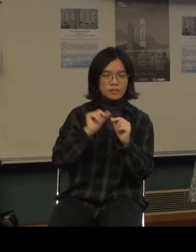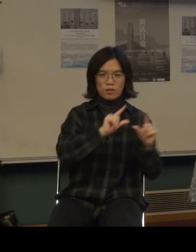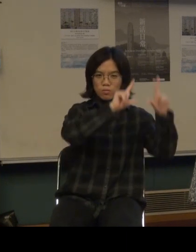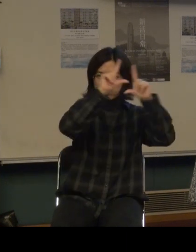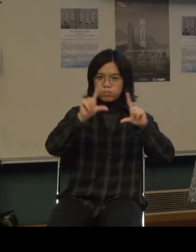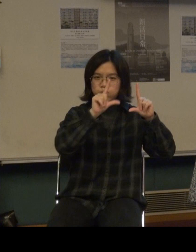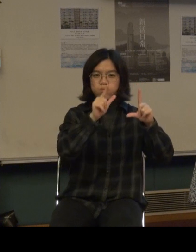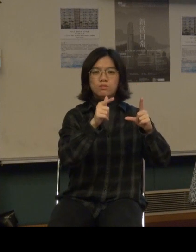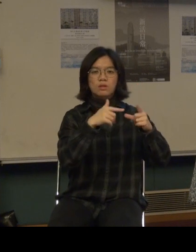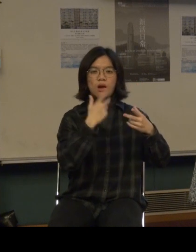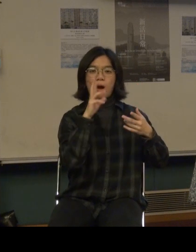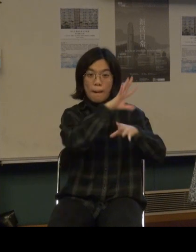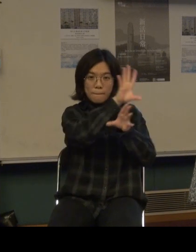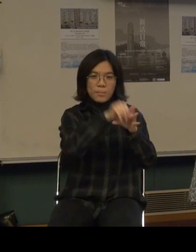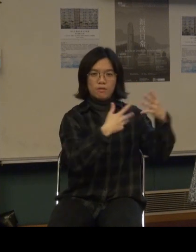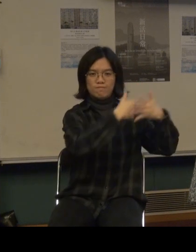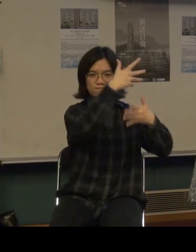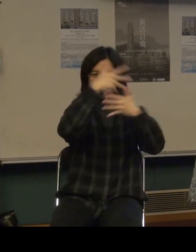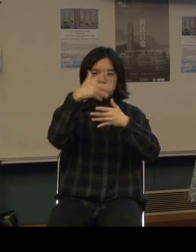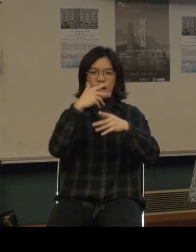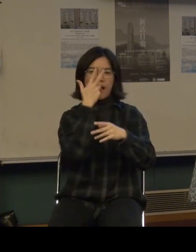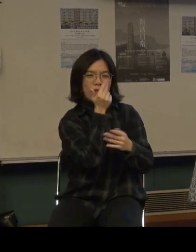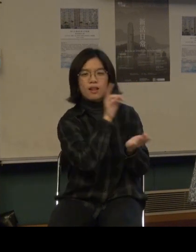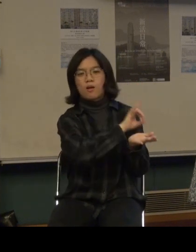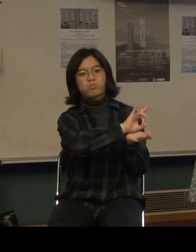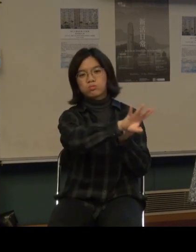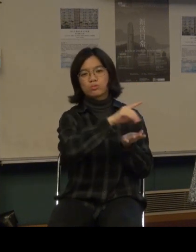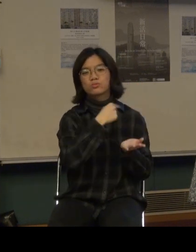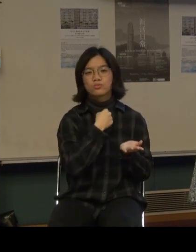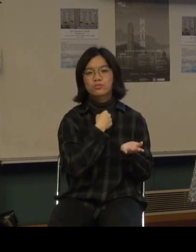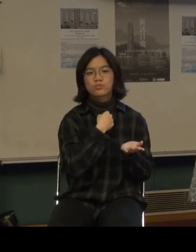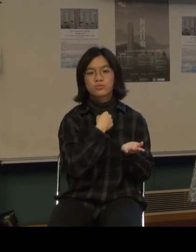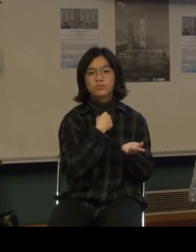飾。而他自己也都嘗試